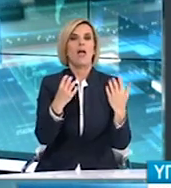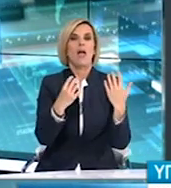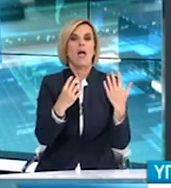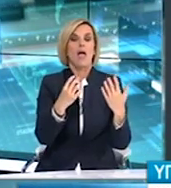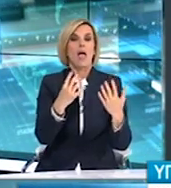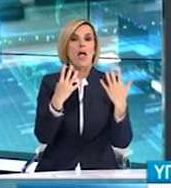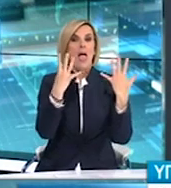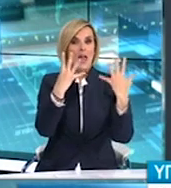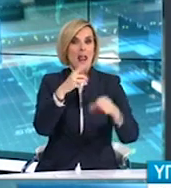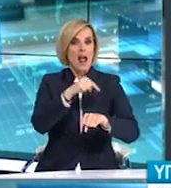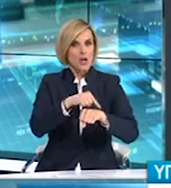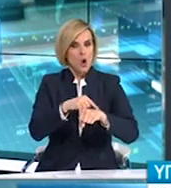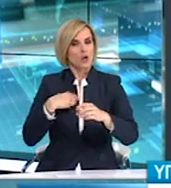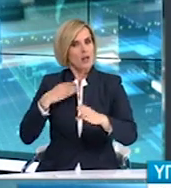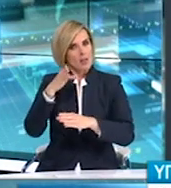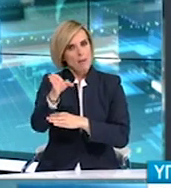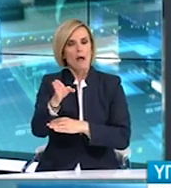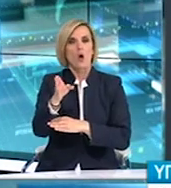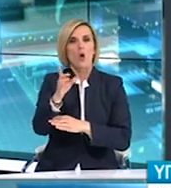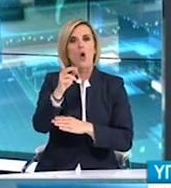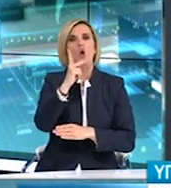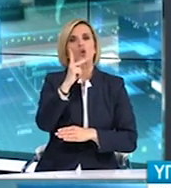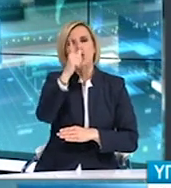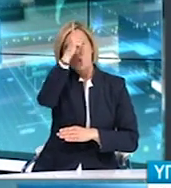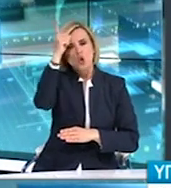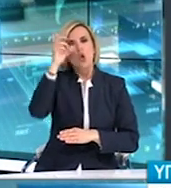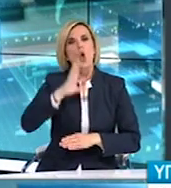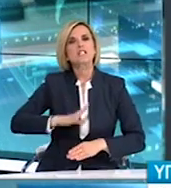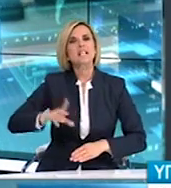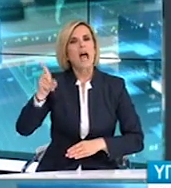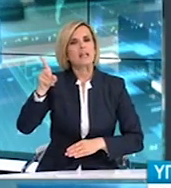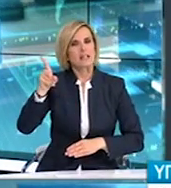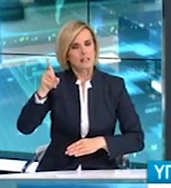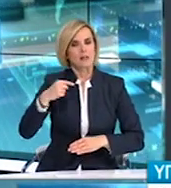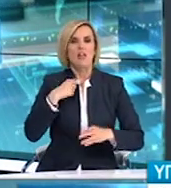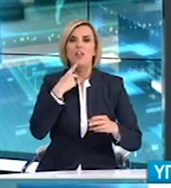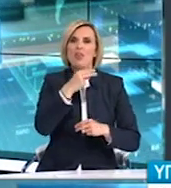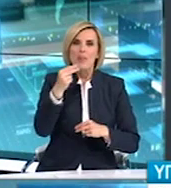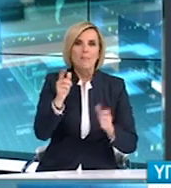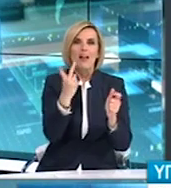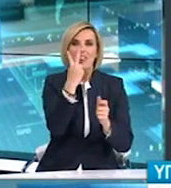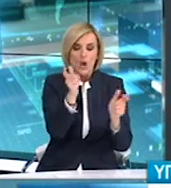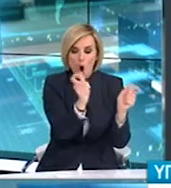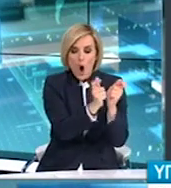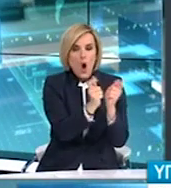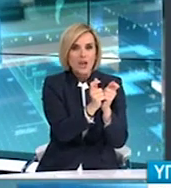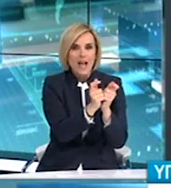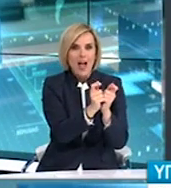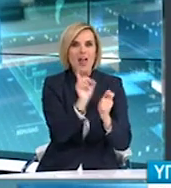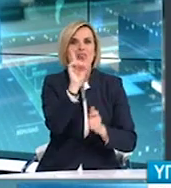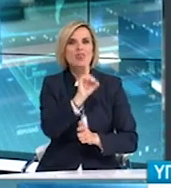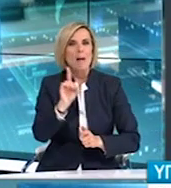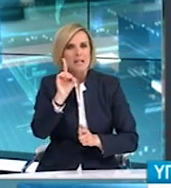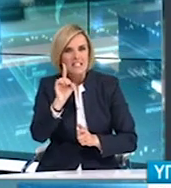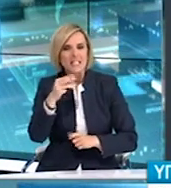για να συζητήσουμε με τον Δήμαρχο και τον Περιφερειάρχη θέματα που αφορούν στη Δραγασιά και τη Δαμασκηνιά, και στη 1 η ώρα θα